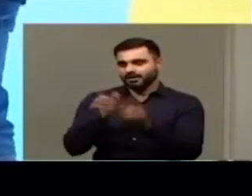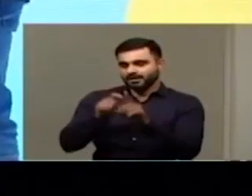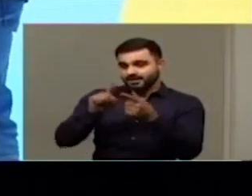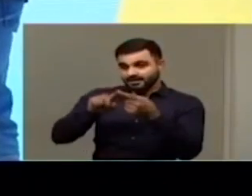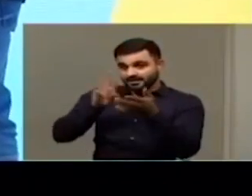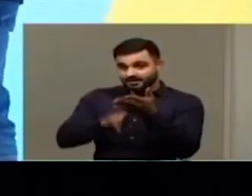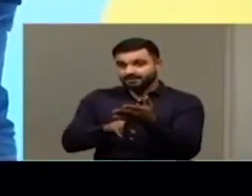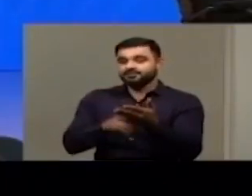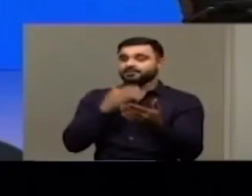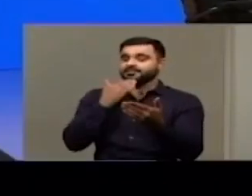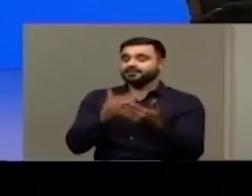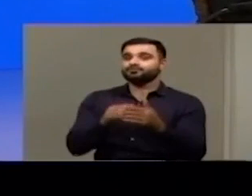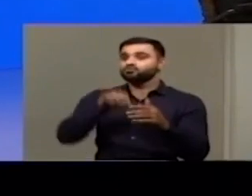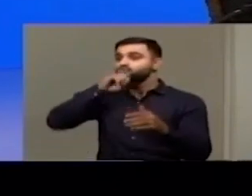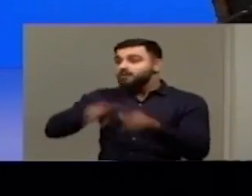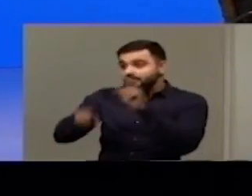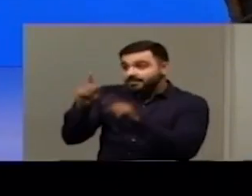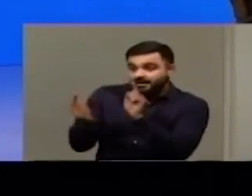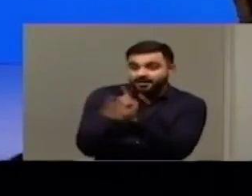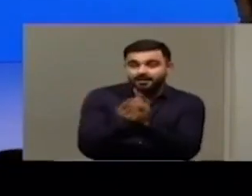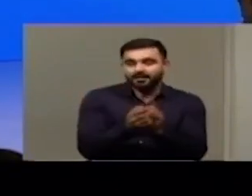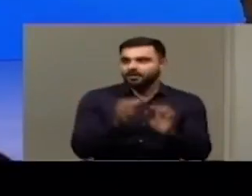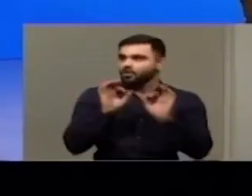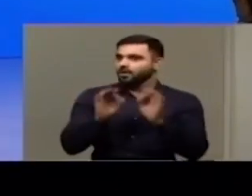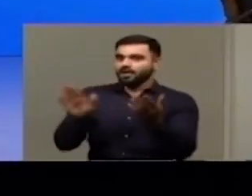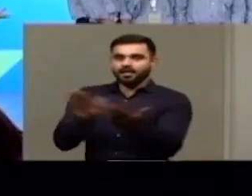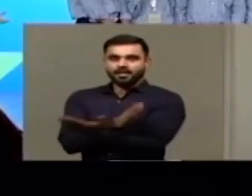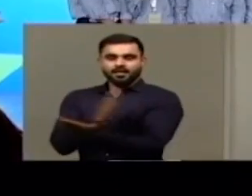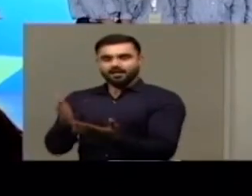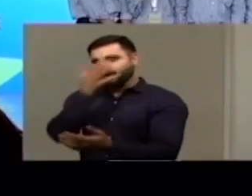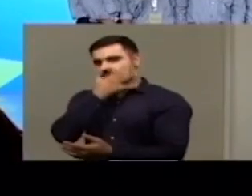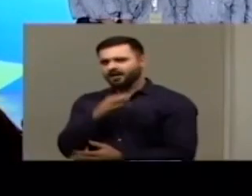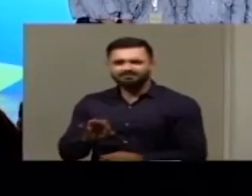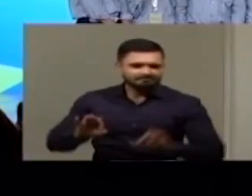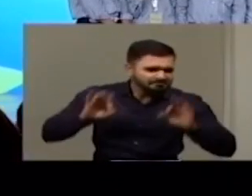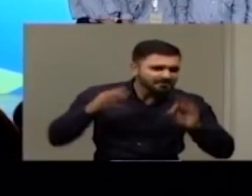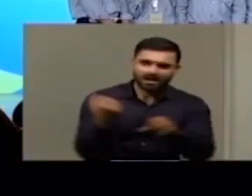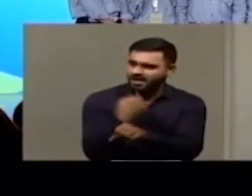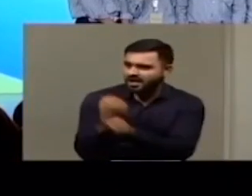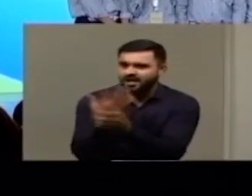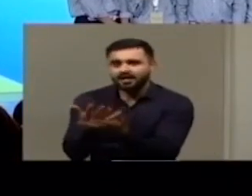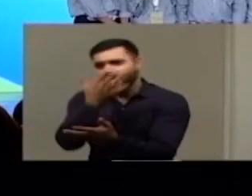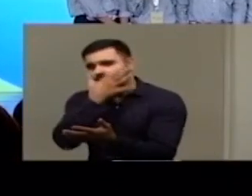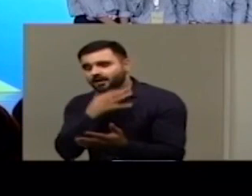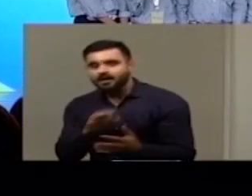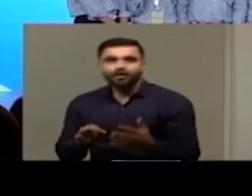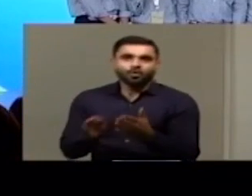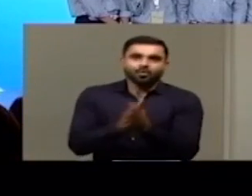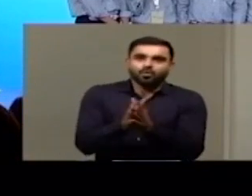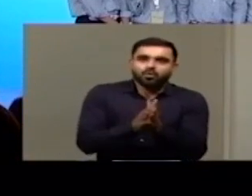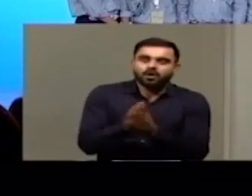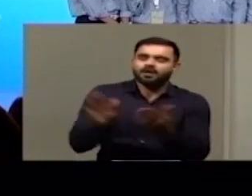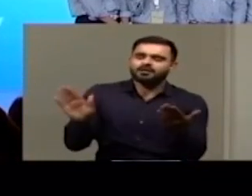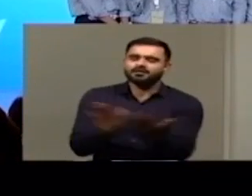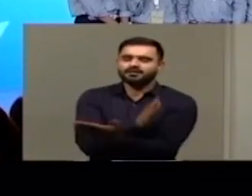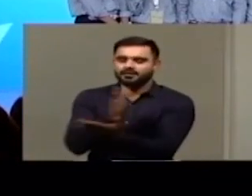get started, I'd like to talk to these young men who sang so well just now. That was an amazing performance. It was very rousing, the anthem